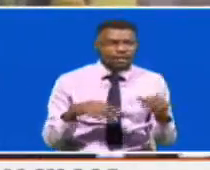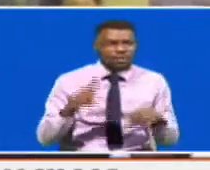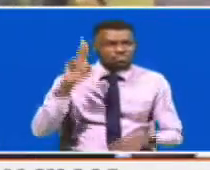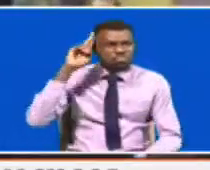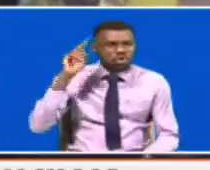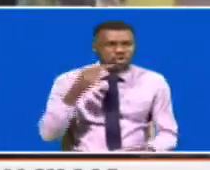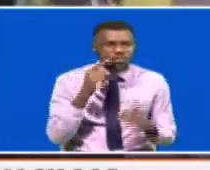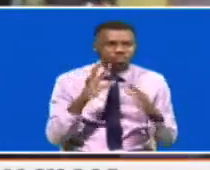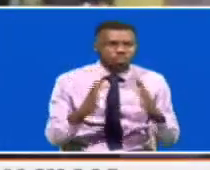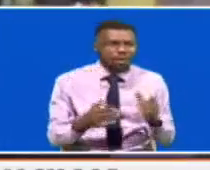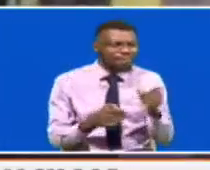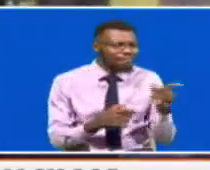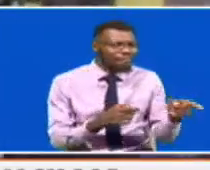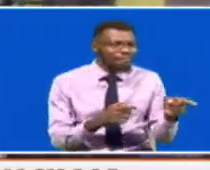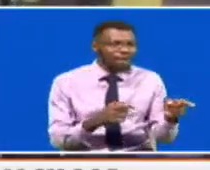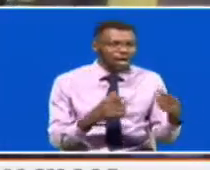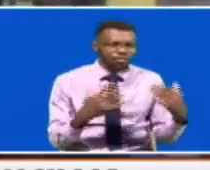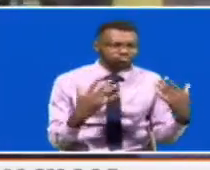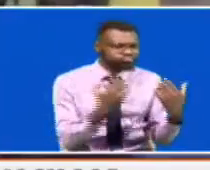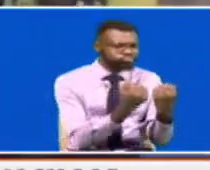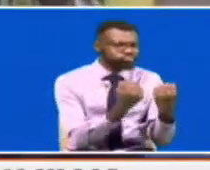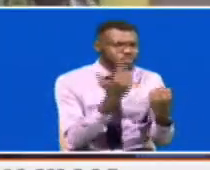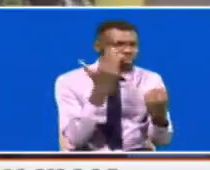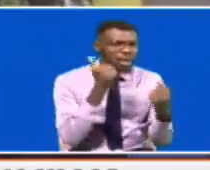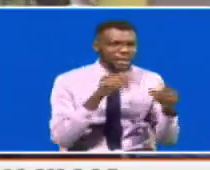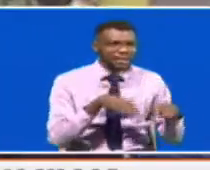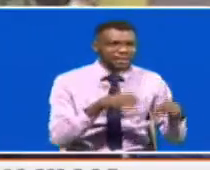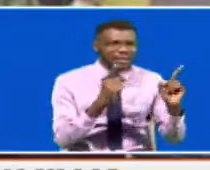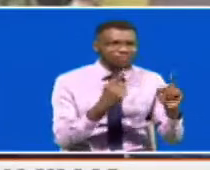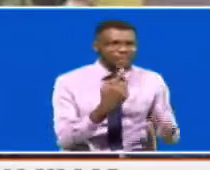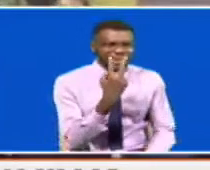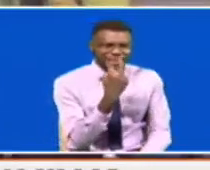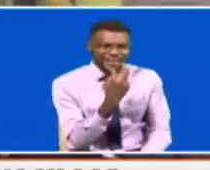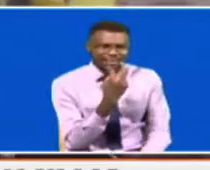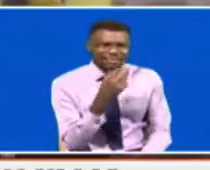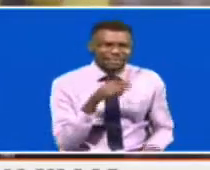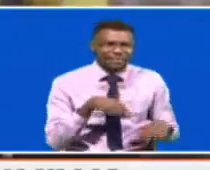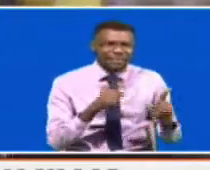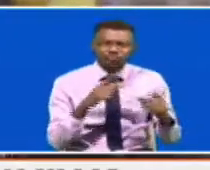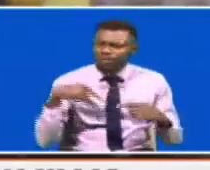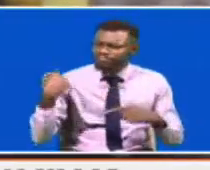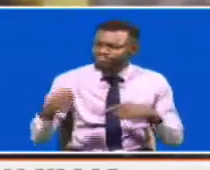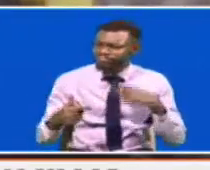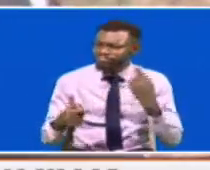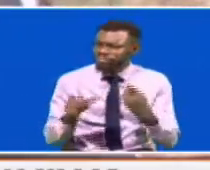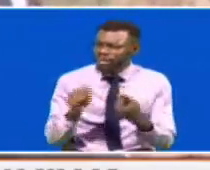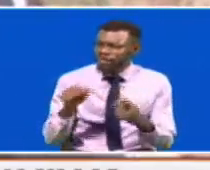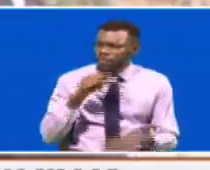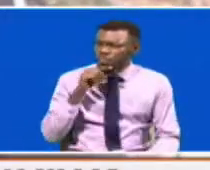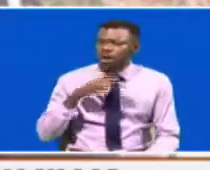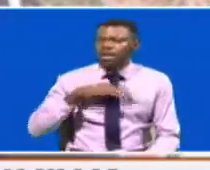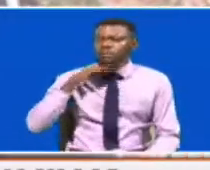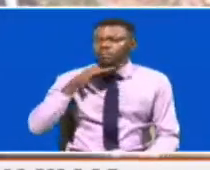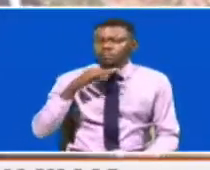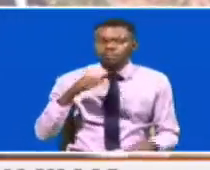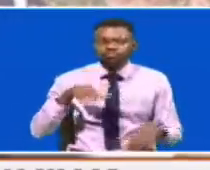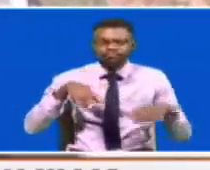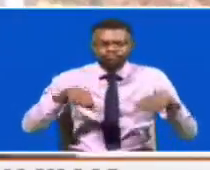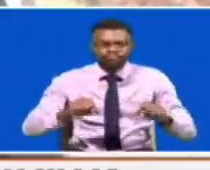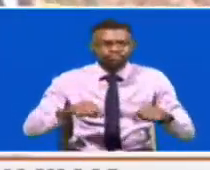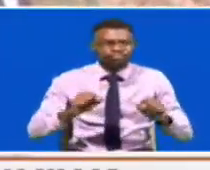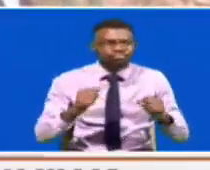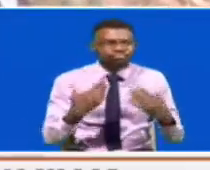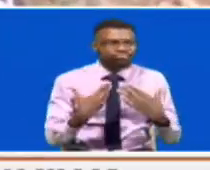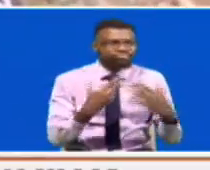Polisi wanasema kuwa Kemoi alitiwa mbaroni baada ya kutajwa kama mshukiwa aliyempiga kijana mmoja hadi kufa na kutoweka na pikipiki yake,